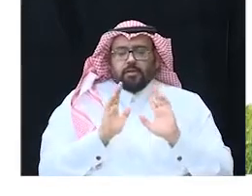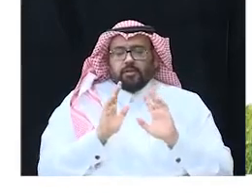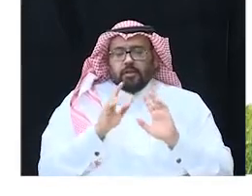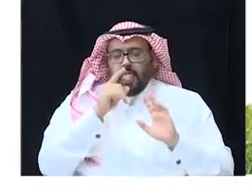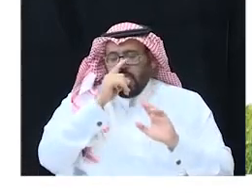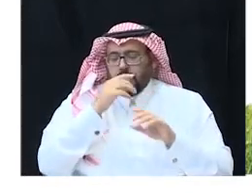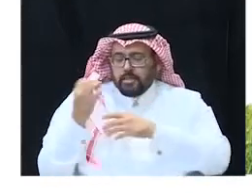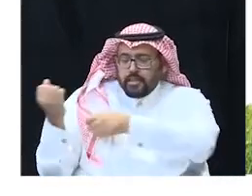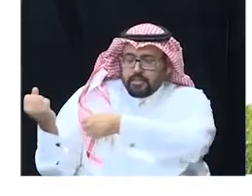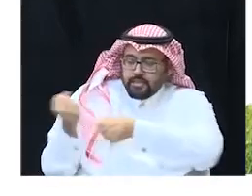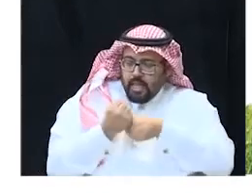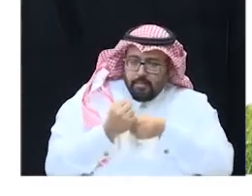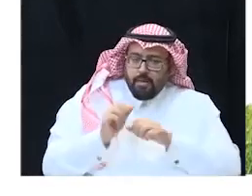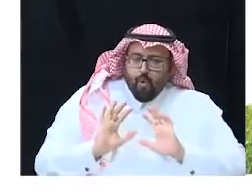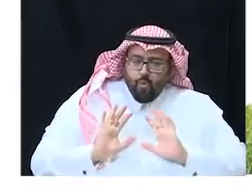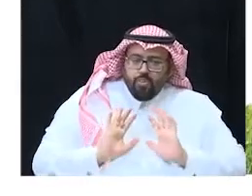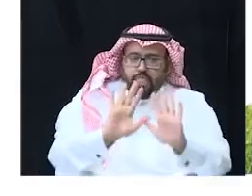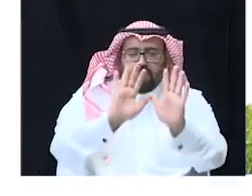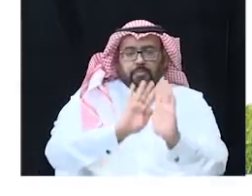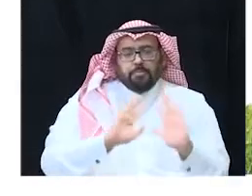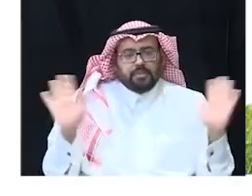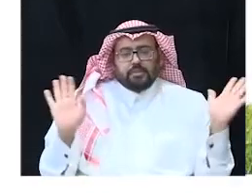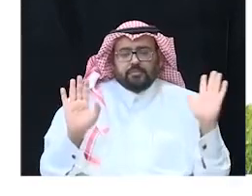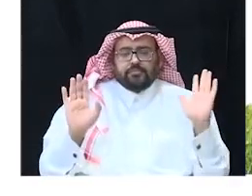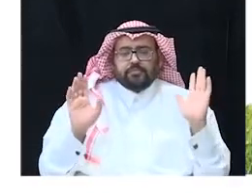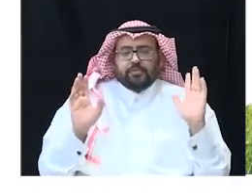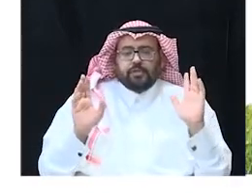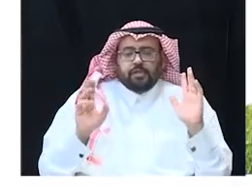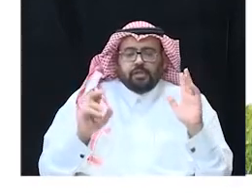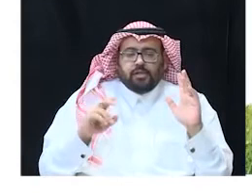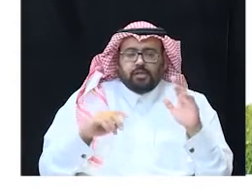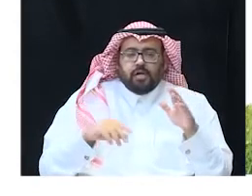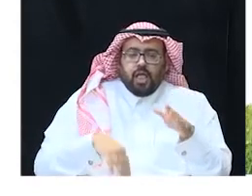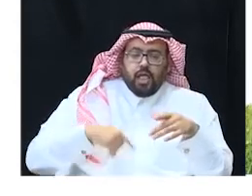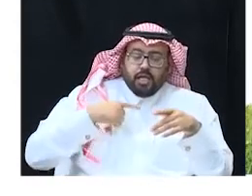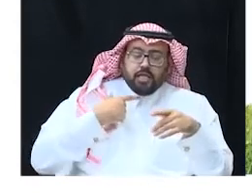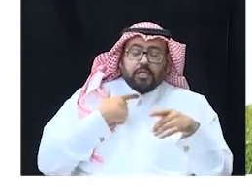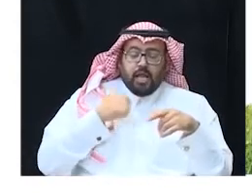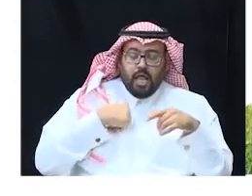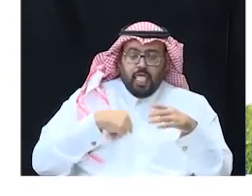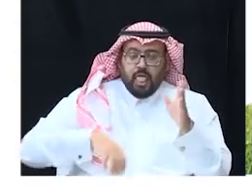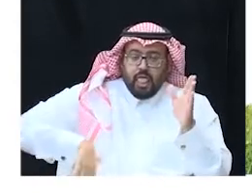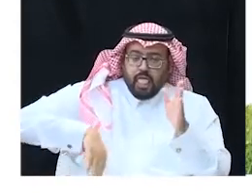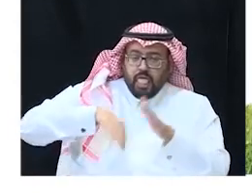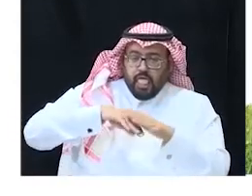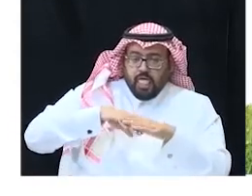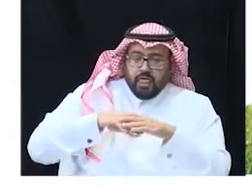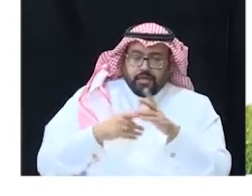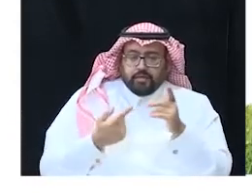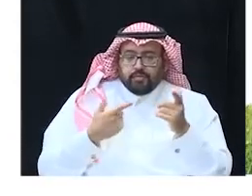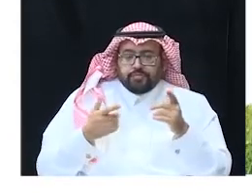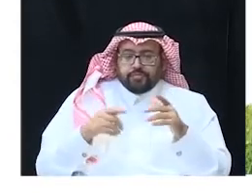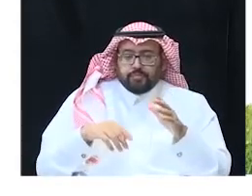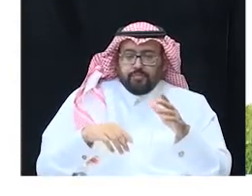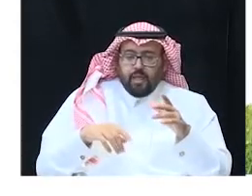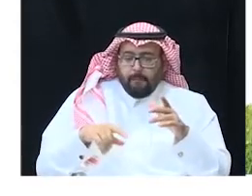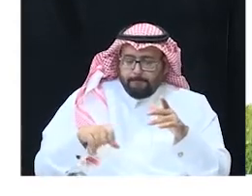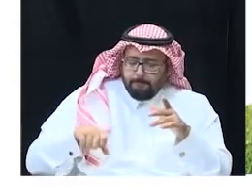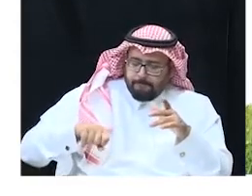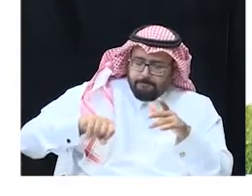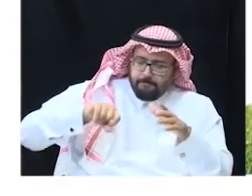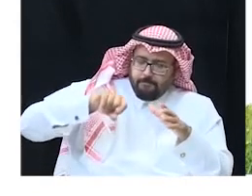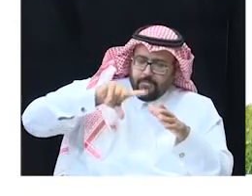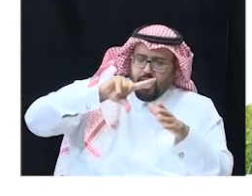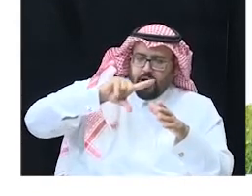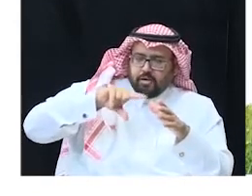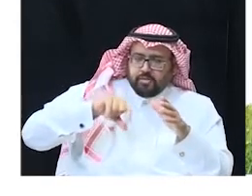ليتحرك، إما الدفع أو السحب. فعندما ألعب كرة القدم مثلا،